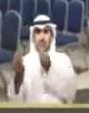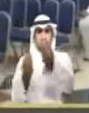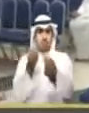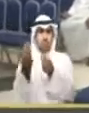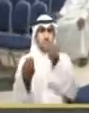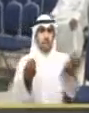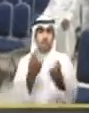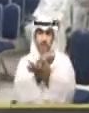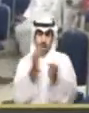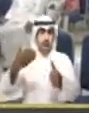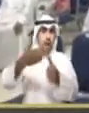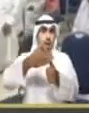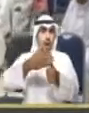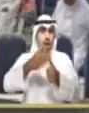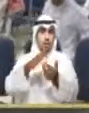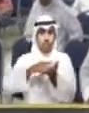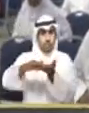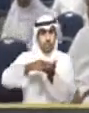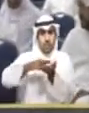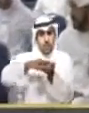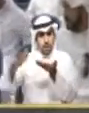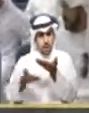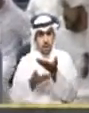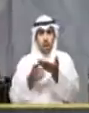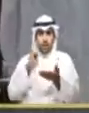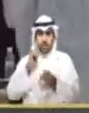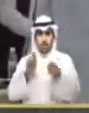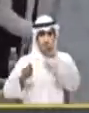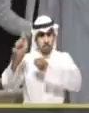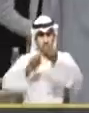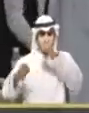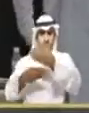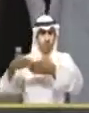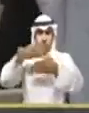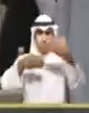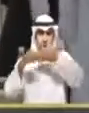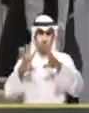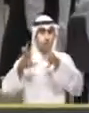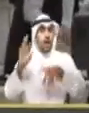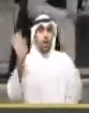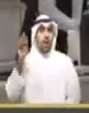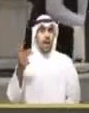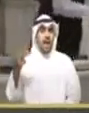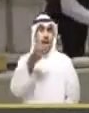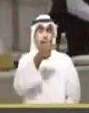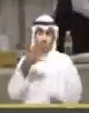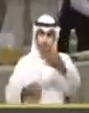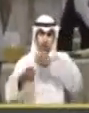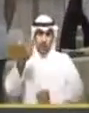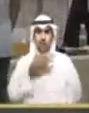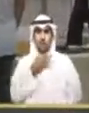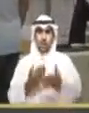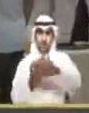المشروع من تنفيذ أعمال البنية التحتية وتحديد القسائم لمنطقة غرب عبد الله المبارك قبل الموعد